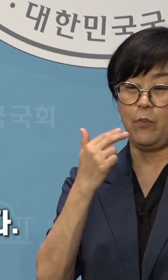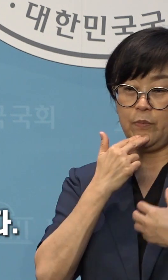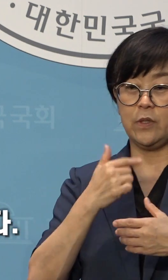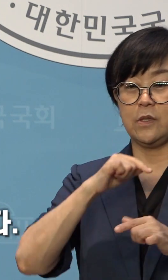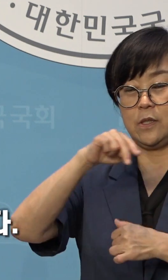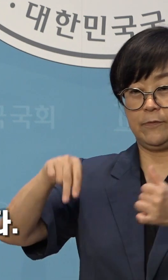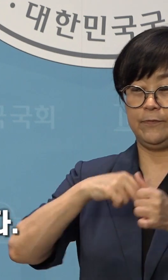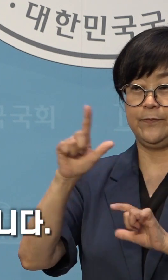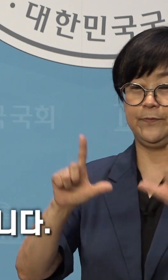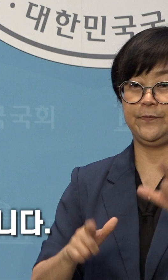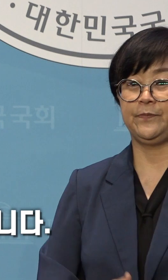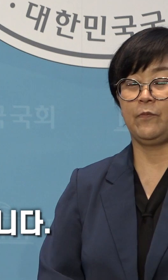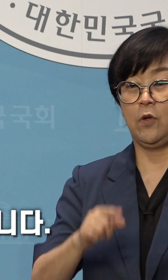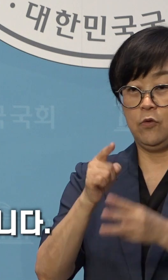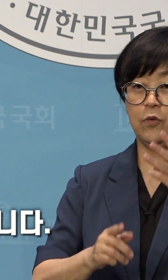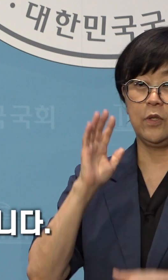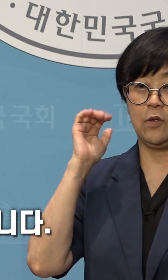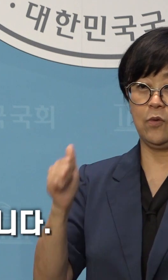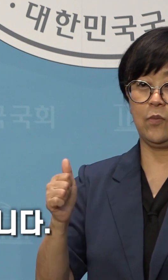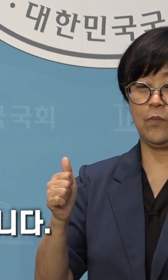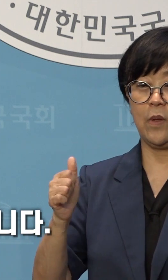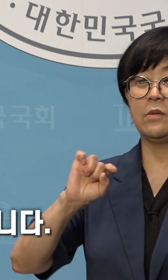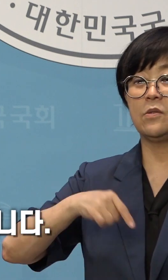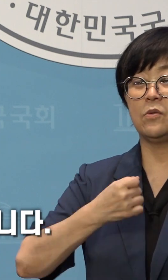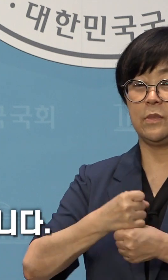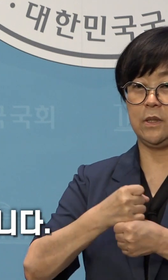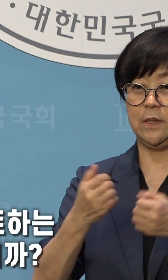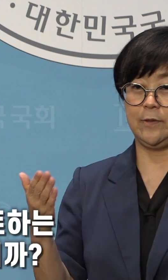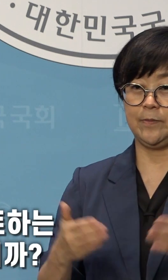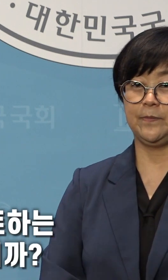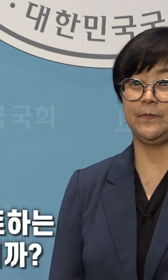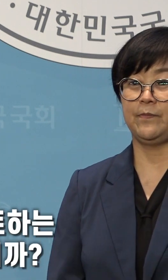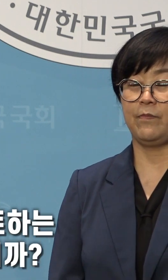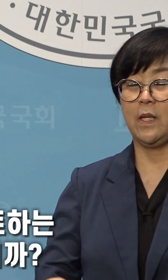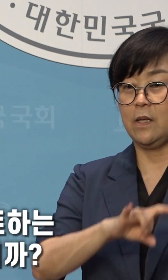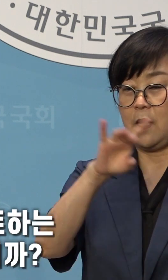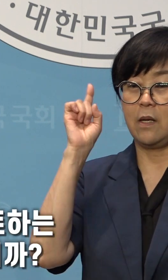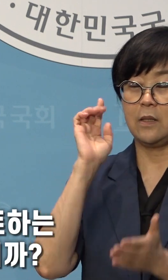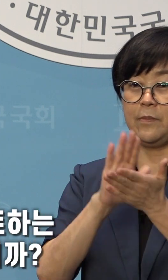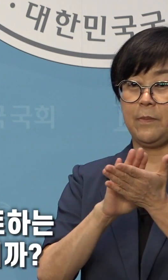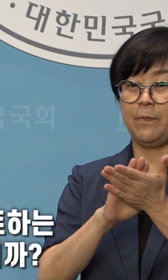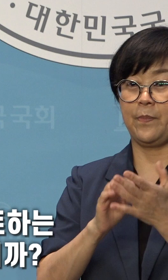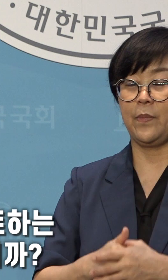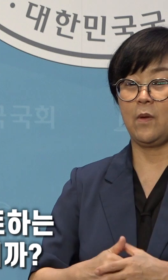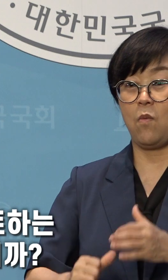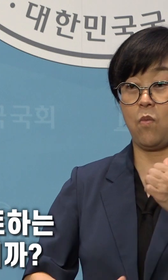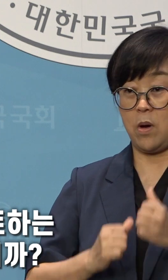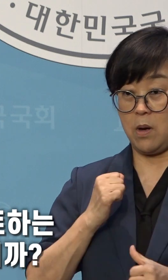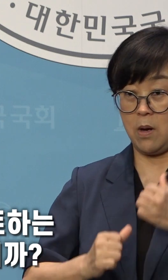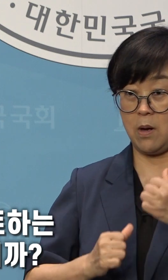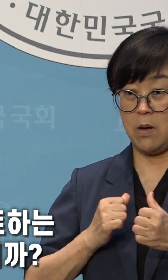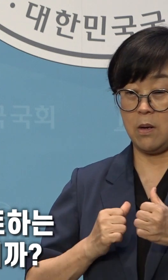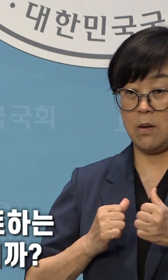상태입니다. 윤석열 대통령이 자초한 일입니다. 각자 도생에 분노와